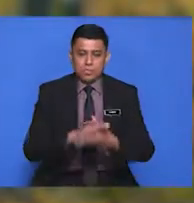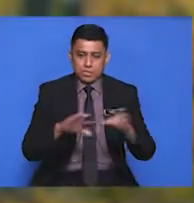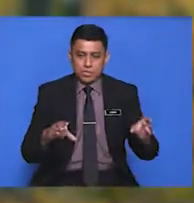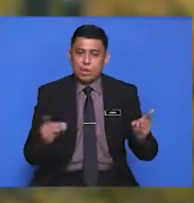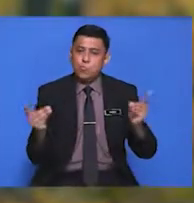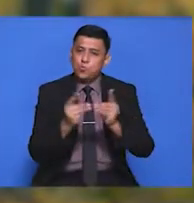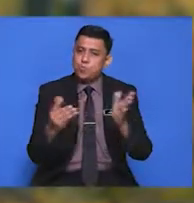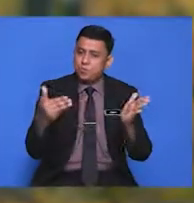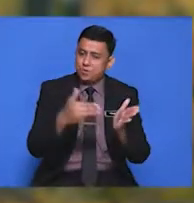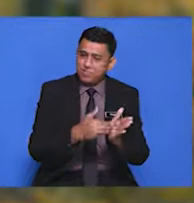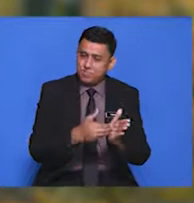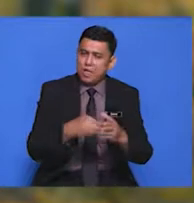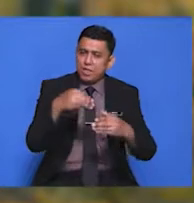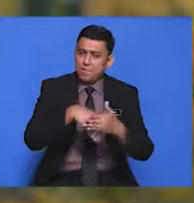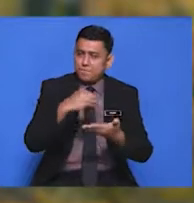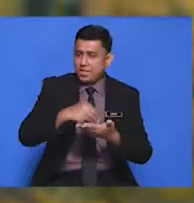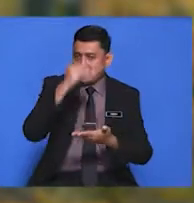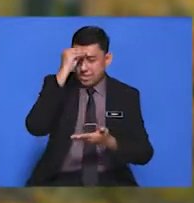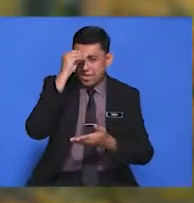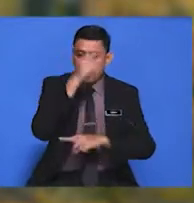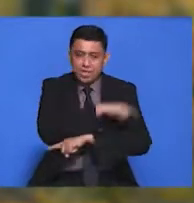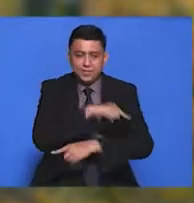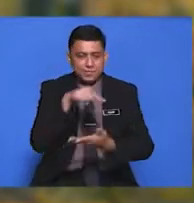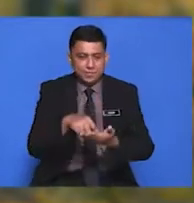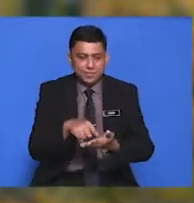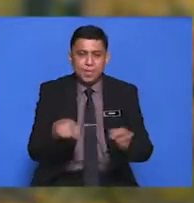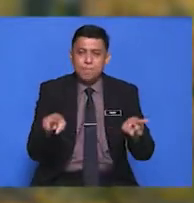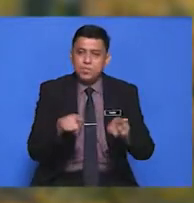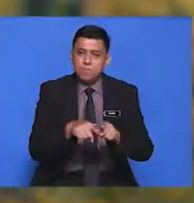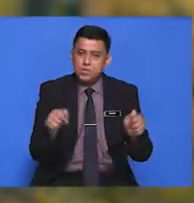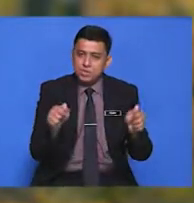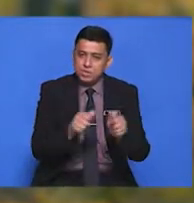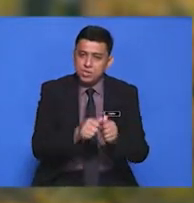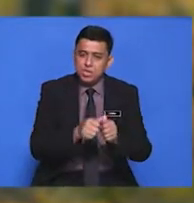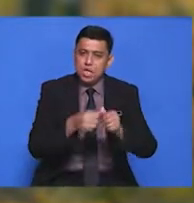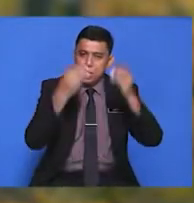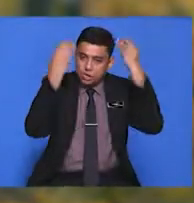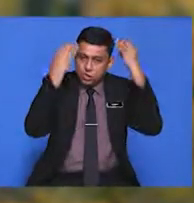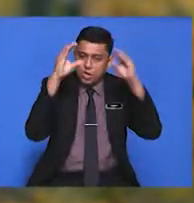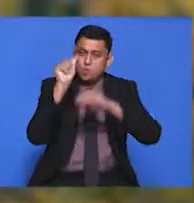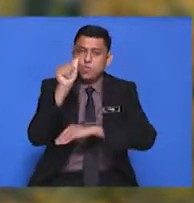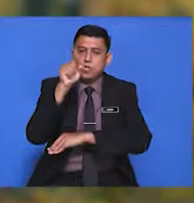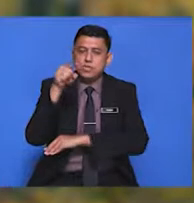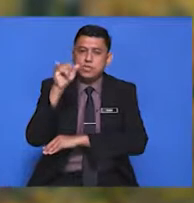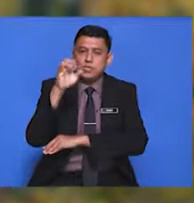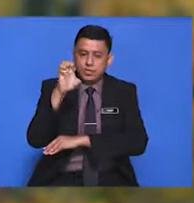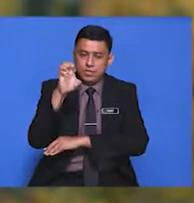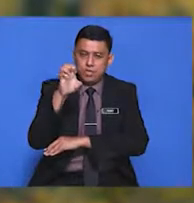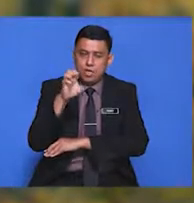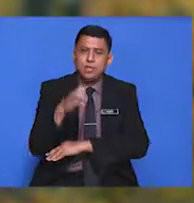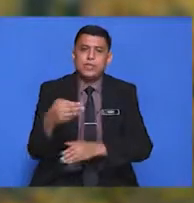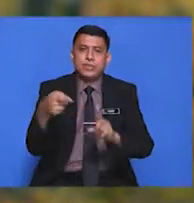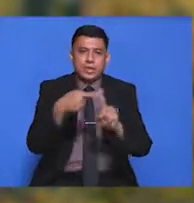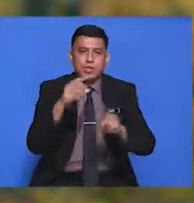bertemu kembali dalam sesi pembelajaran pada hari ini bersama saya Cikgu Azi dari SMK Taman Melawati